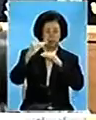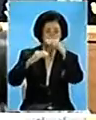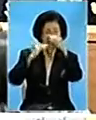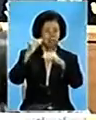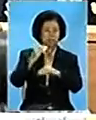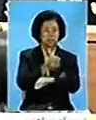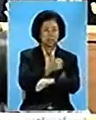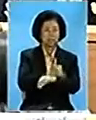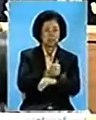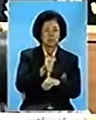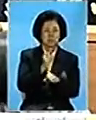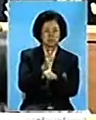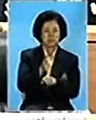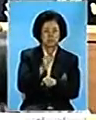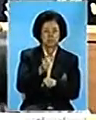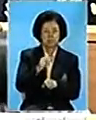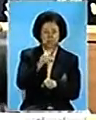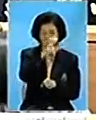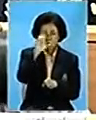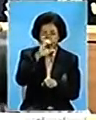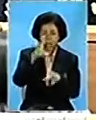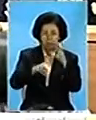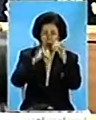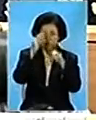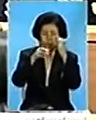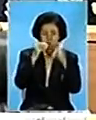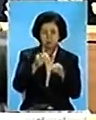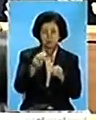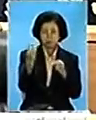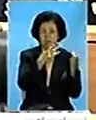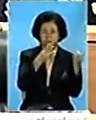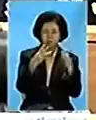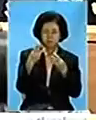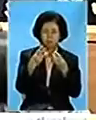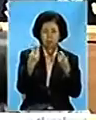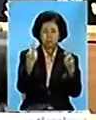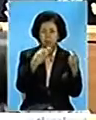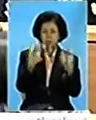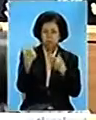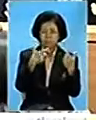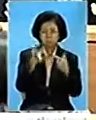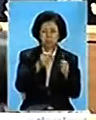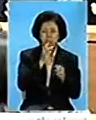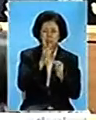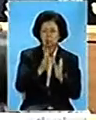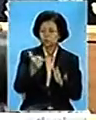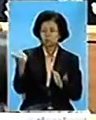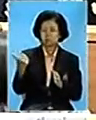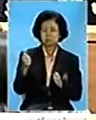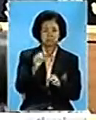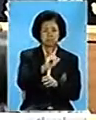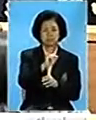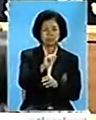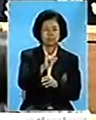งเนี่ยท่านต้องหาข้อมูลนะครับไอ้ที่มีการว่ากันไปว่ากันมานี่แล้วไปกล่าวร้ายคนอื่นต่างๆนานานี่ไม่ดีเลย